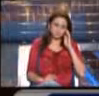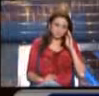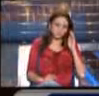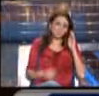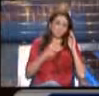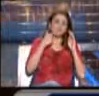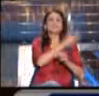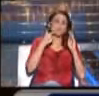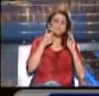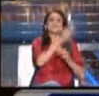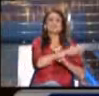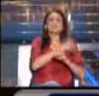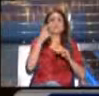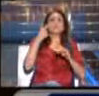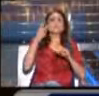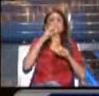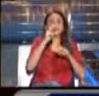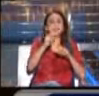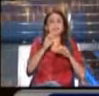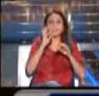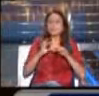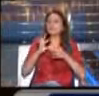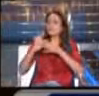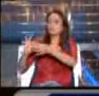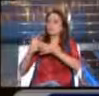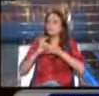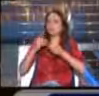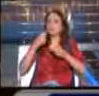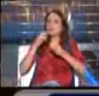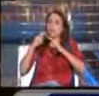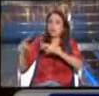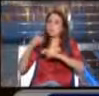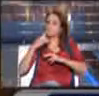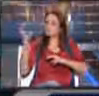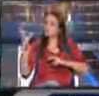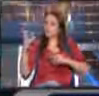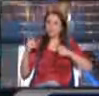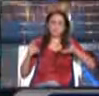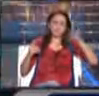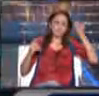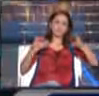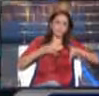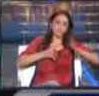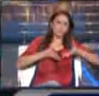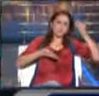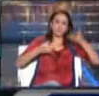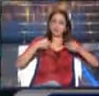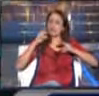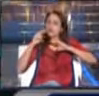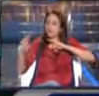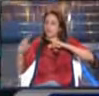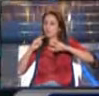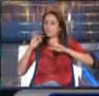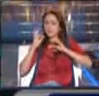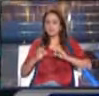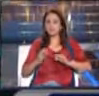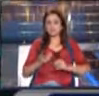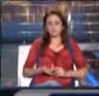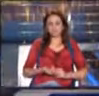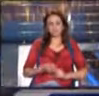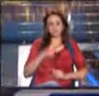الفرصه. احنا مطلوب ان احنا نتكلم ونتواصل ونتحاور والحوار يبقى جميل. انت بقى بتسالني ايه